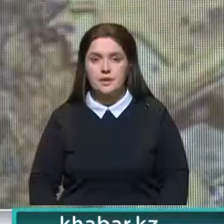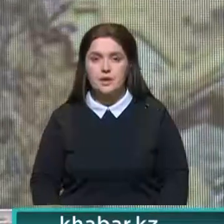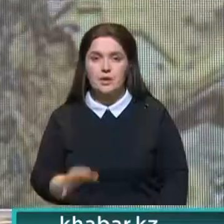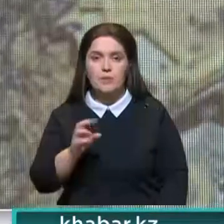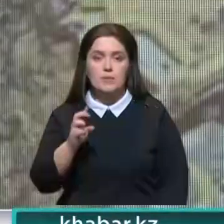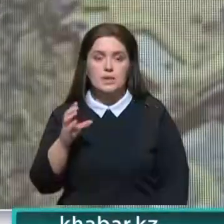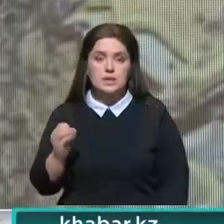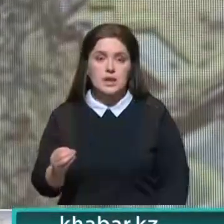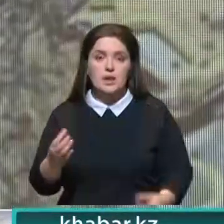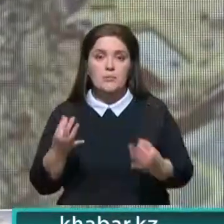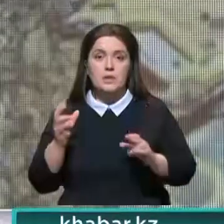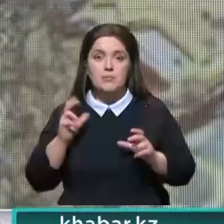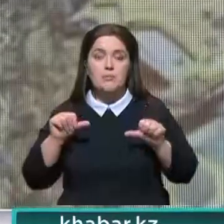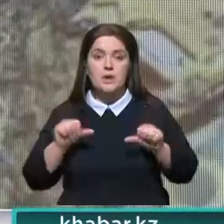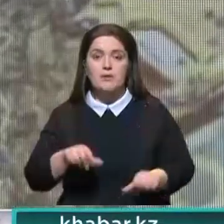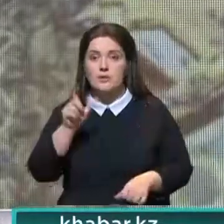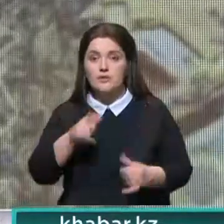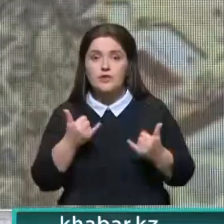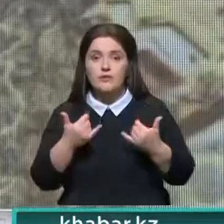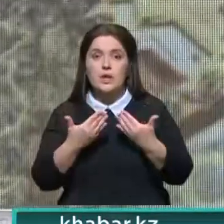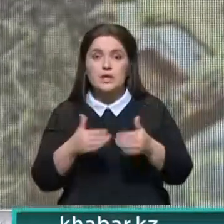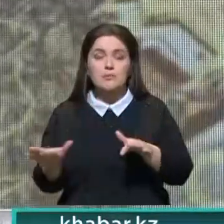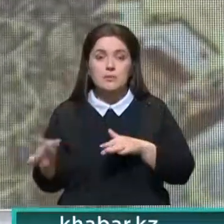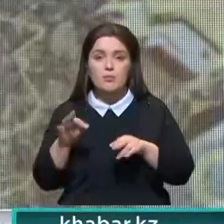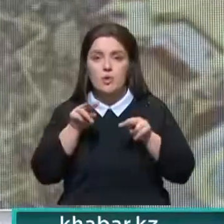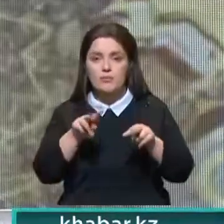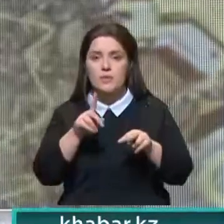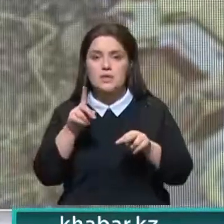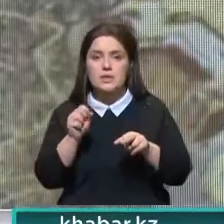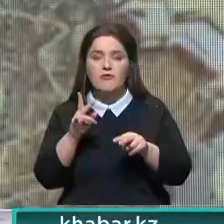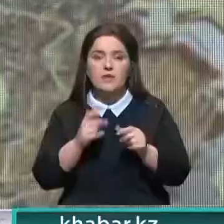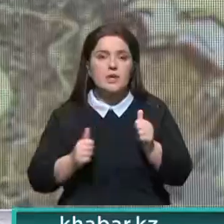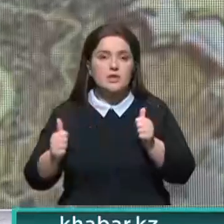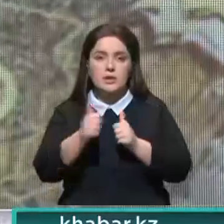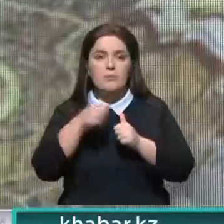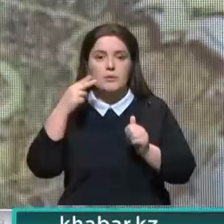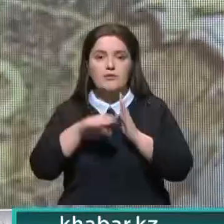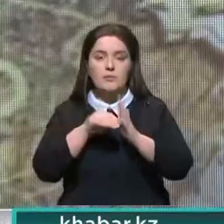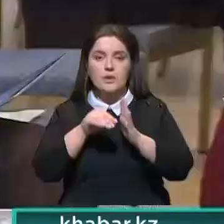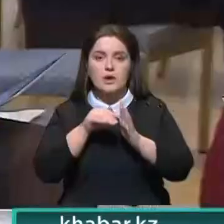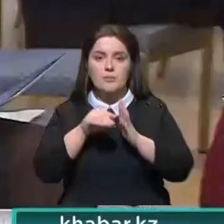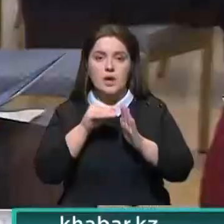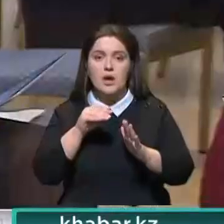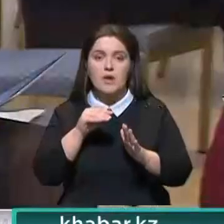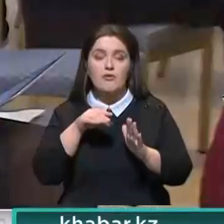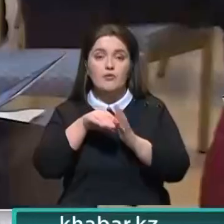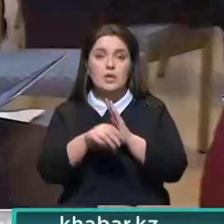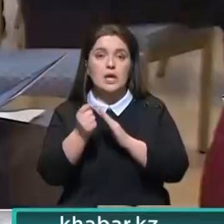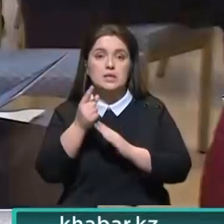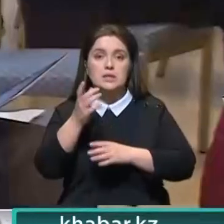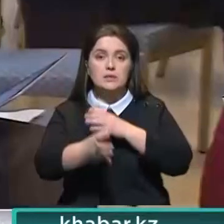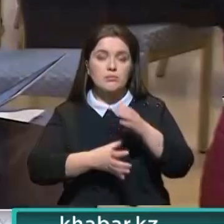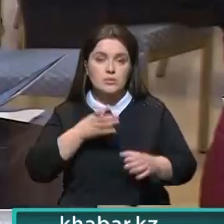Бюро ОБСЕ по демократическим институтам и правам человека сегодня открыло миссию по наблюдению за внеочередными президентскими выборами в нашей стране. В нее